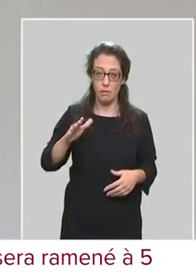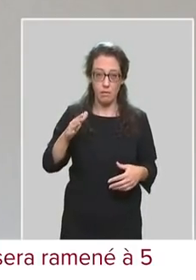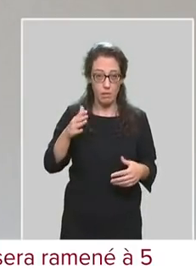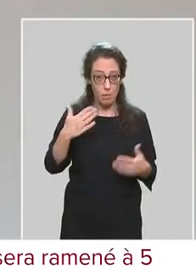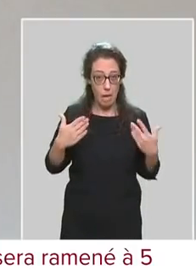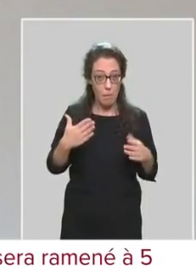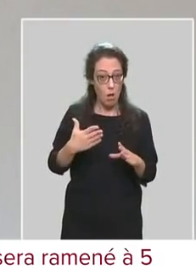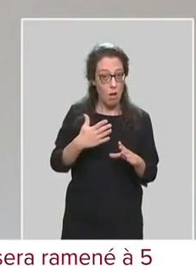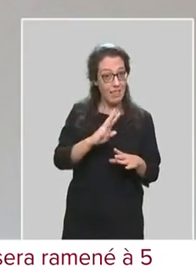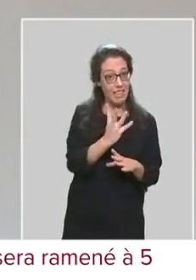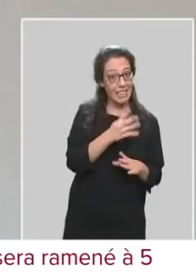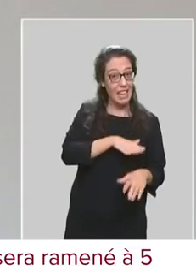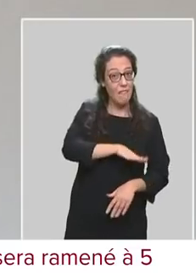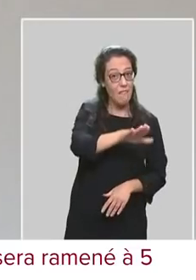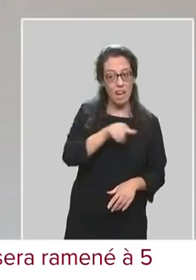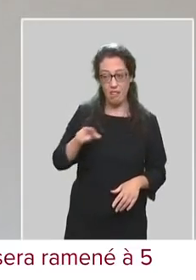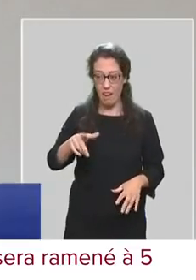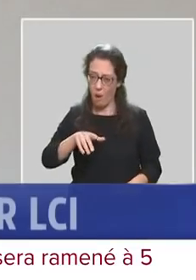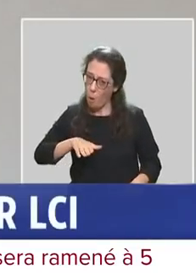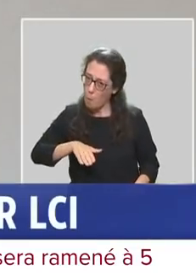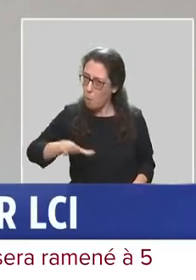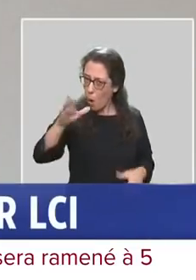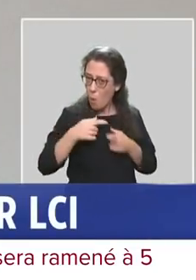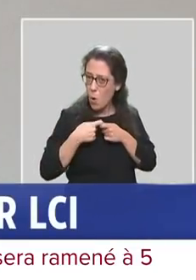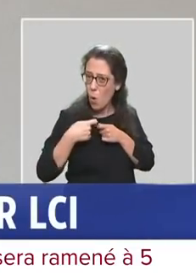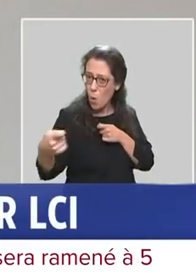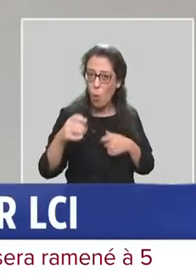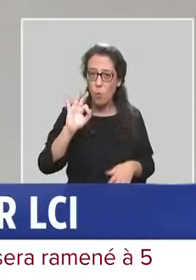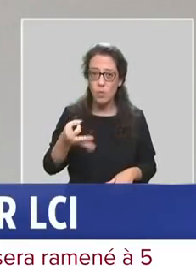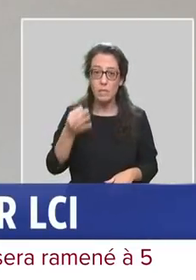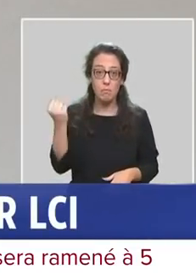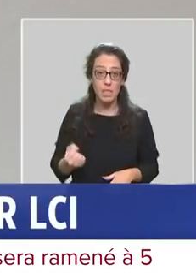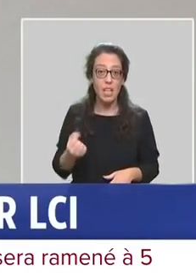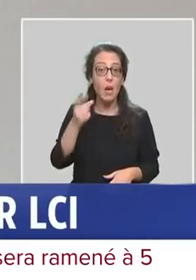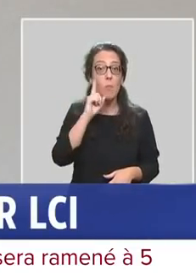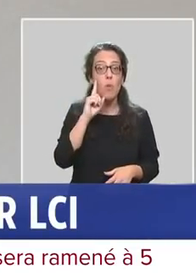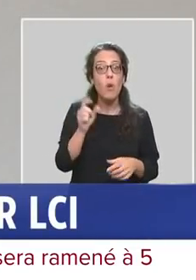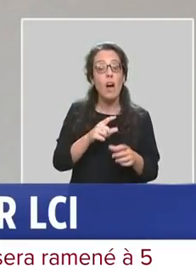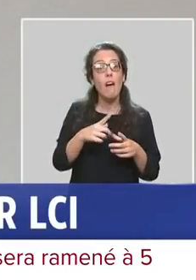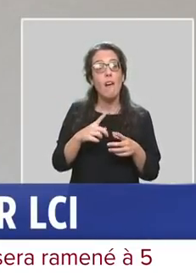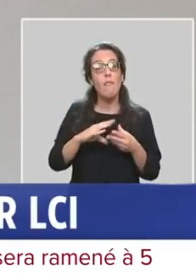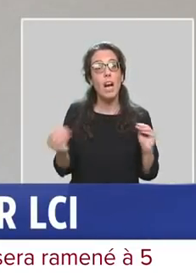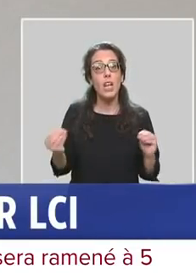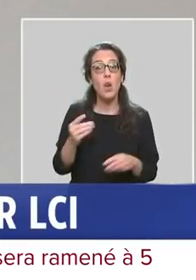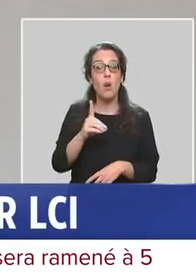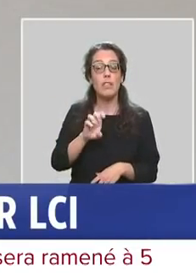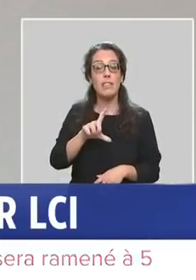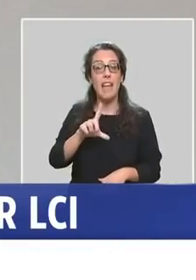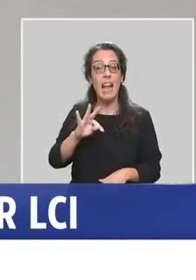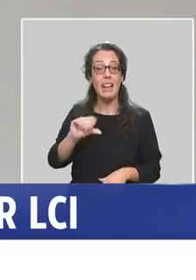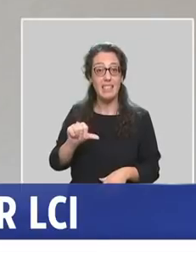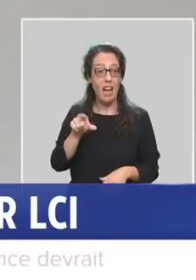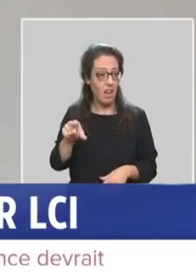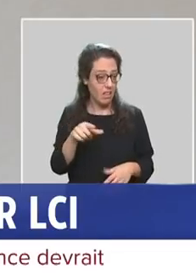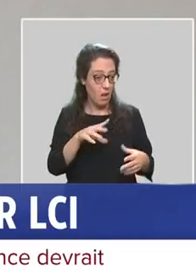plus longue que la quatrième vague survenue cet été. Si le variant en cause, le variant Delta très contagieux, est le même, les